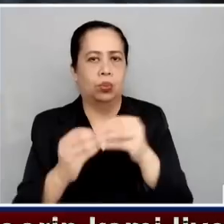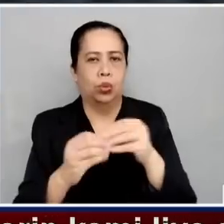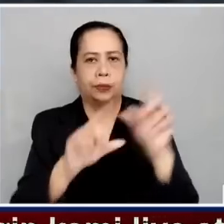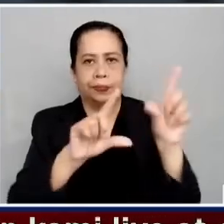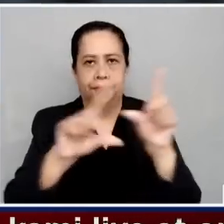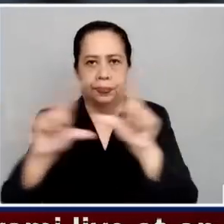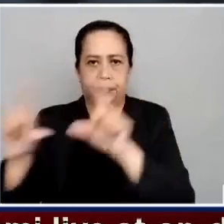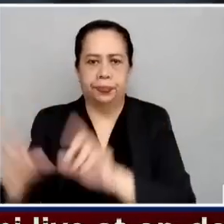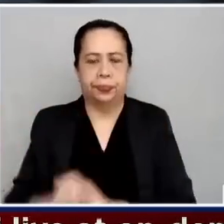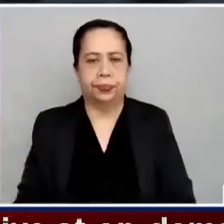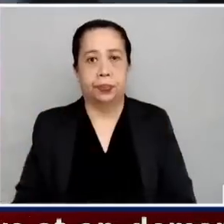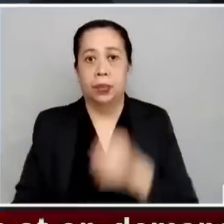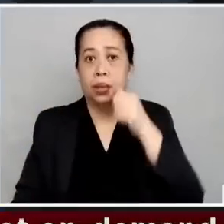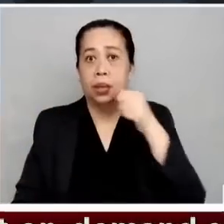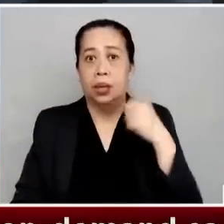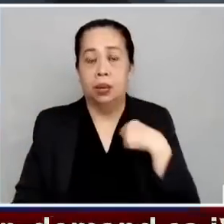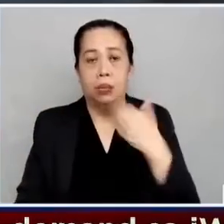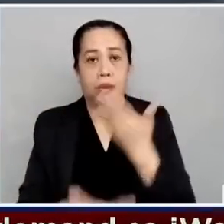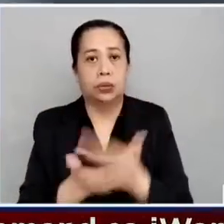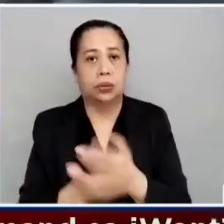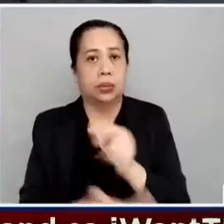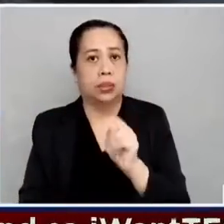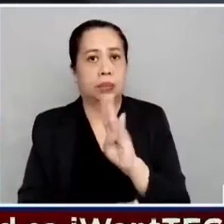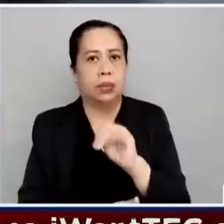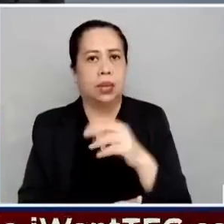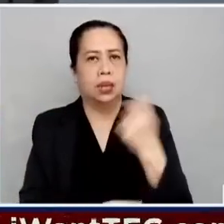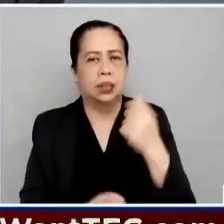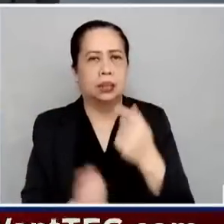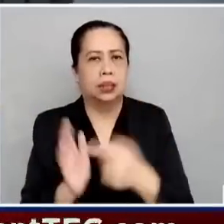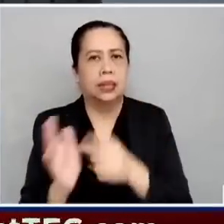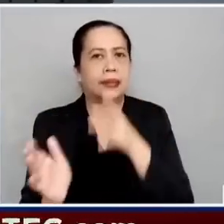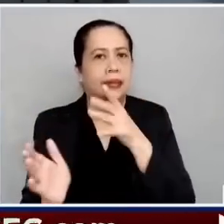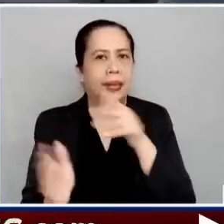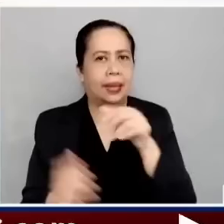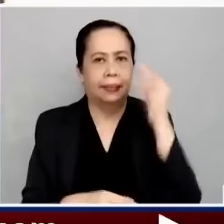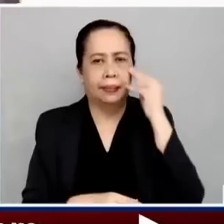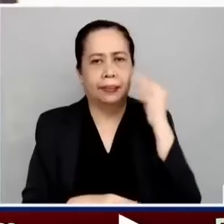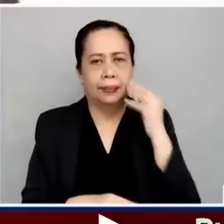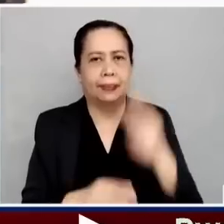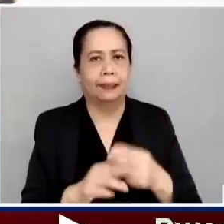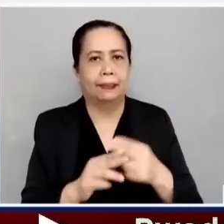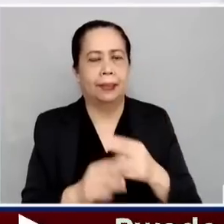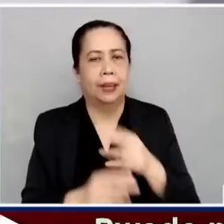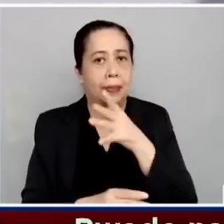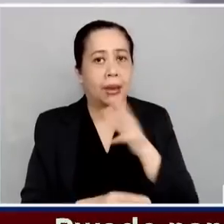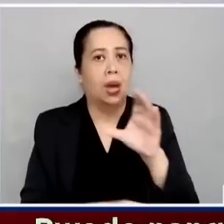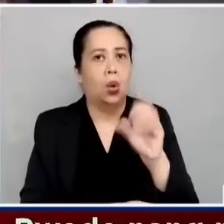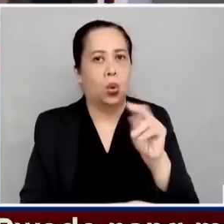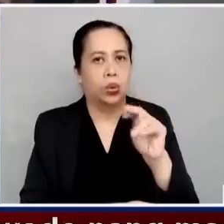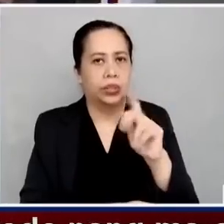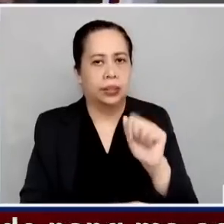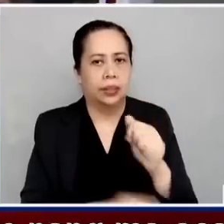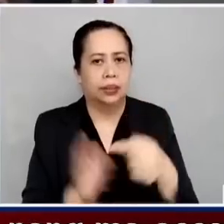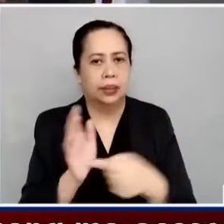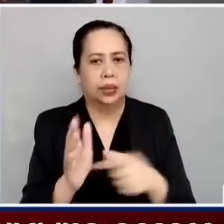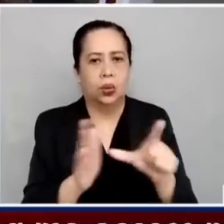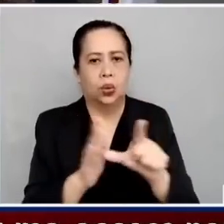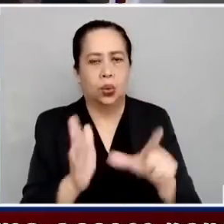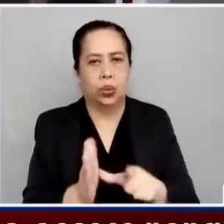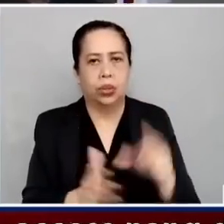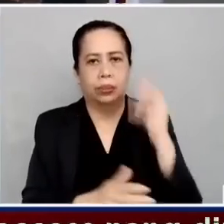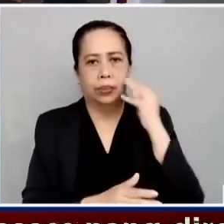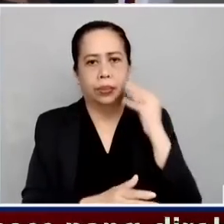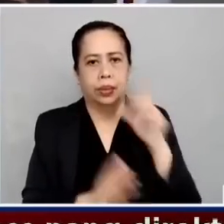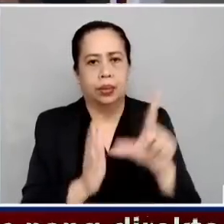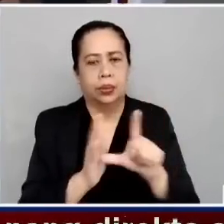sospek. Kahapon, dumating sa NBI ang nagpakilalang nanay ni Miranda na si Conchita. Kasama niya ang nagpakilalang abogado ni Marvin na si